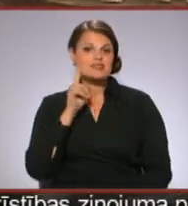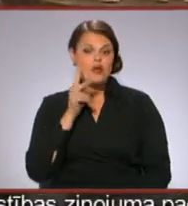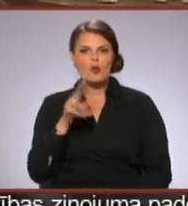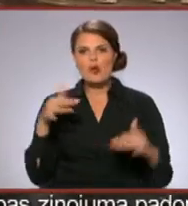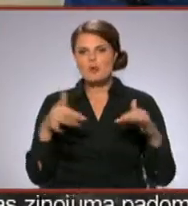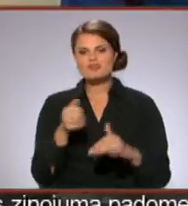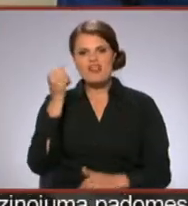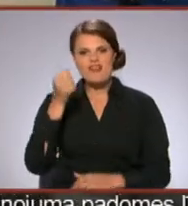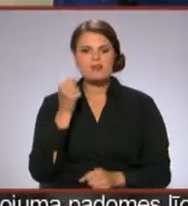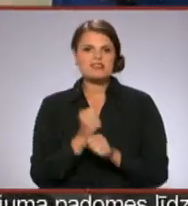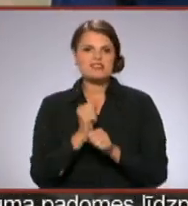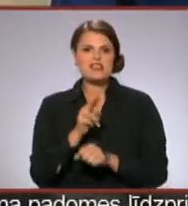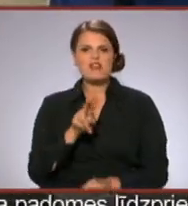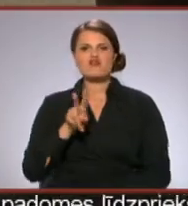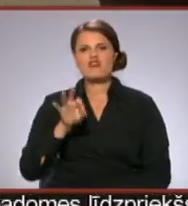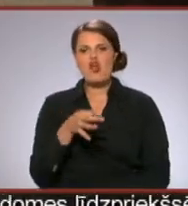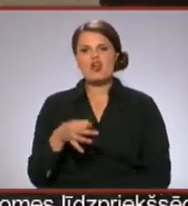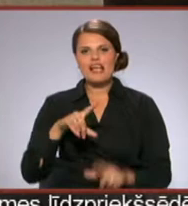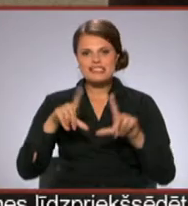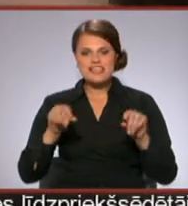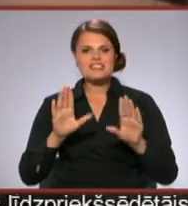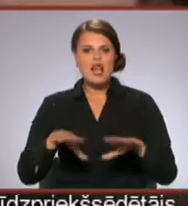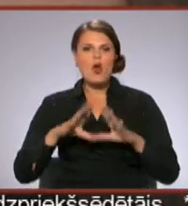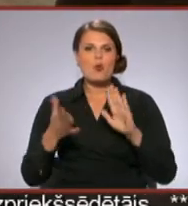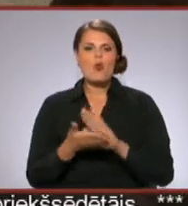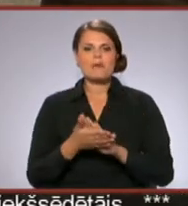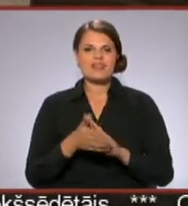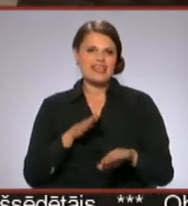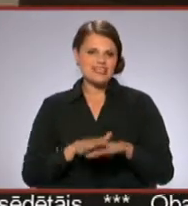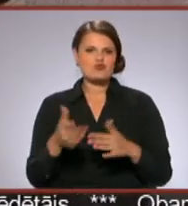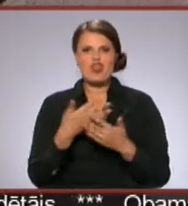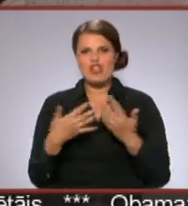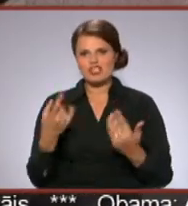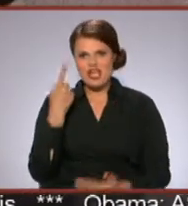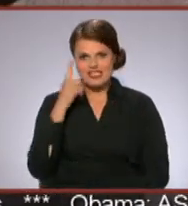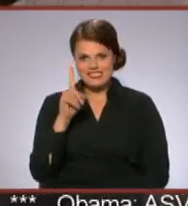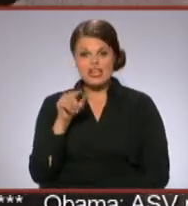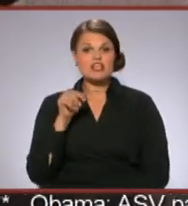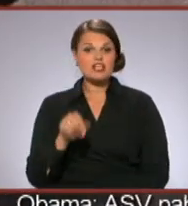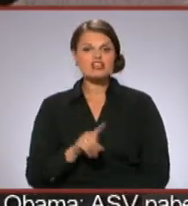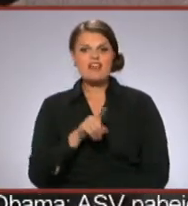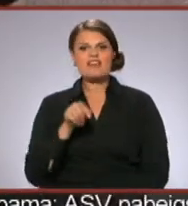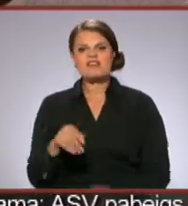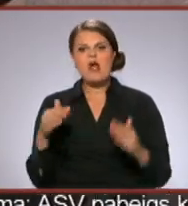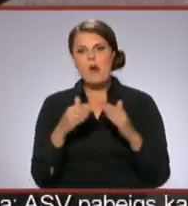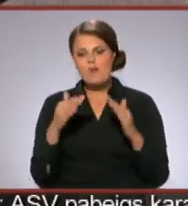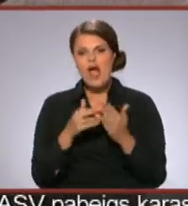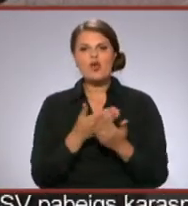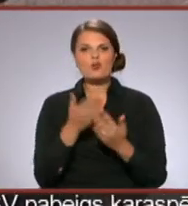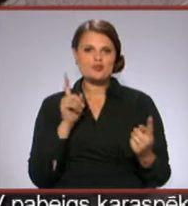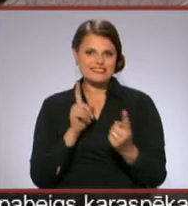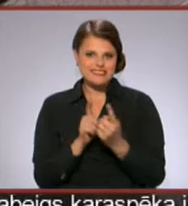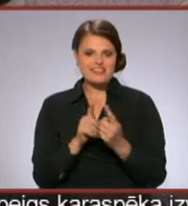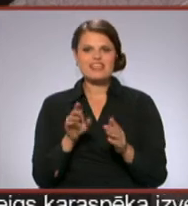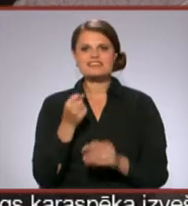Valmierā darbojošās nevalstiskās organizācijas, lai kopīgi īstenotu dažādas ieceres. Šeit ir tā māja, kur